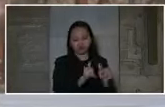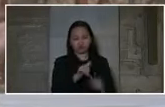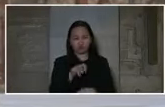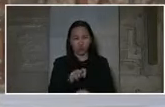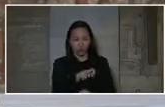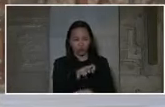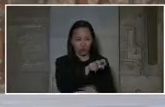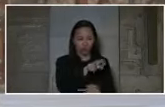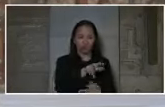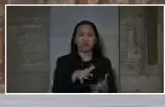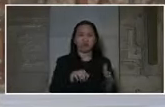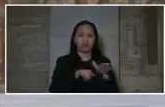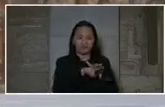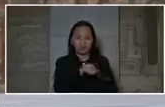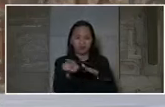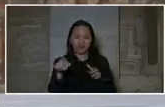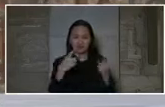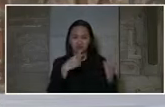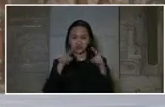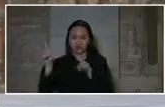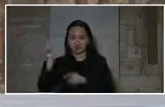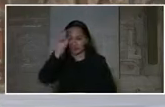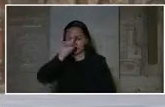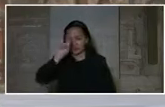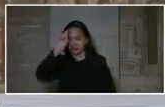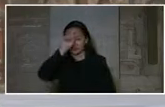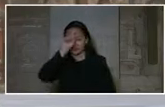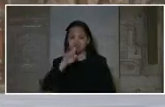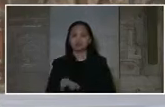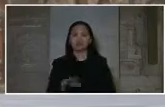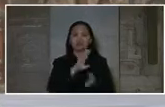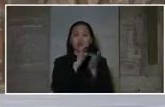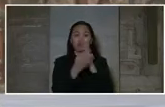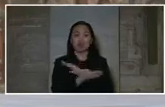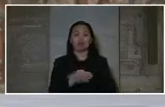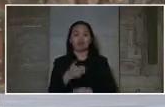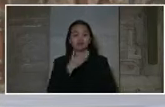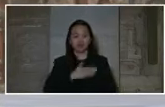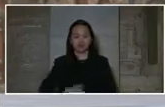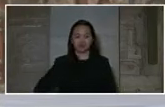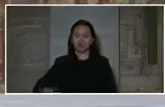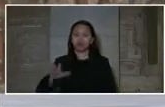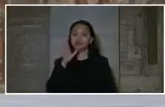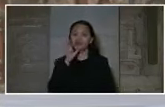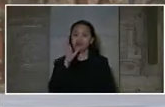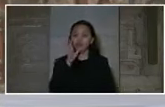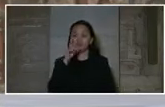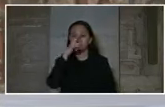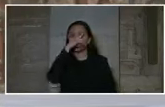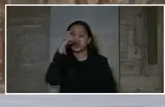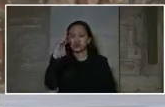pagtakas patungo sa Ehipto, pagiging single mother dahil namatay na si Jose,